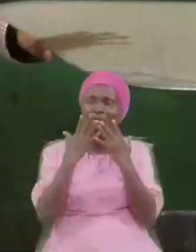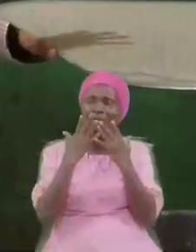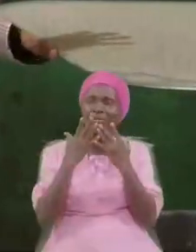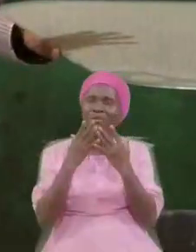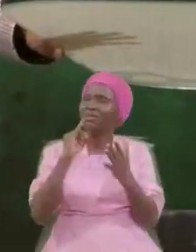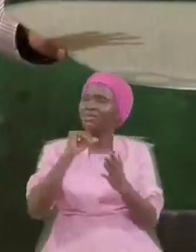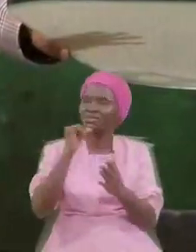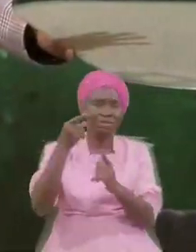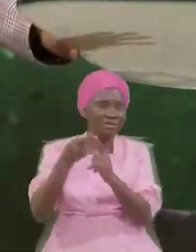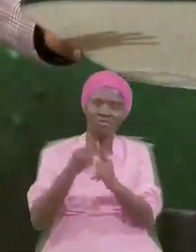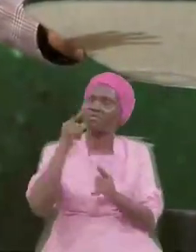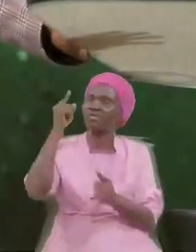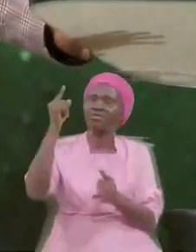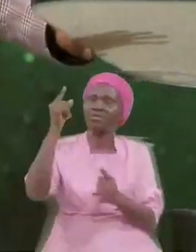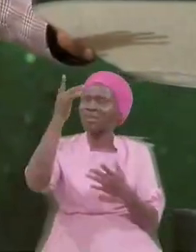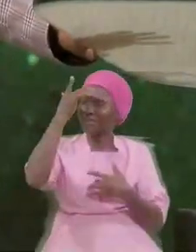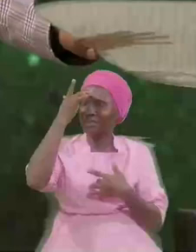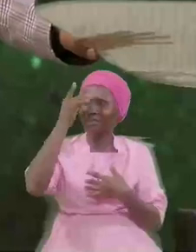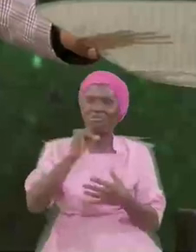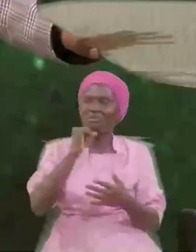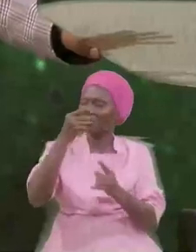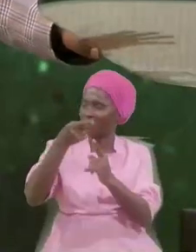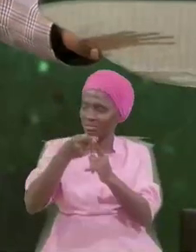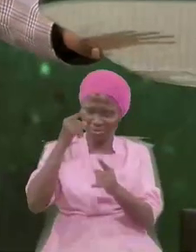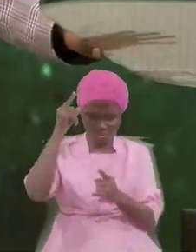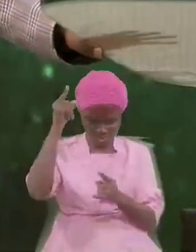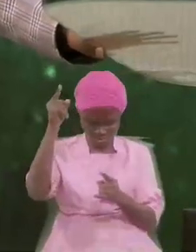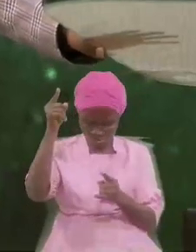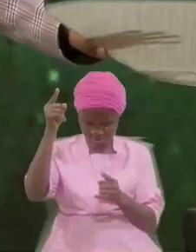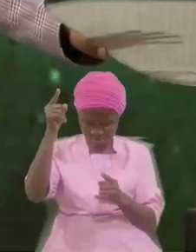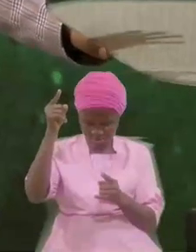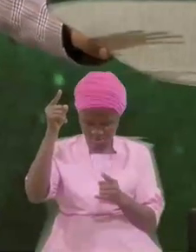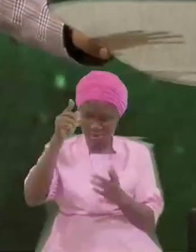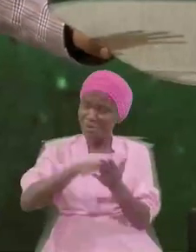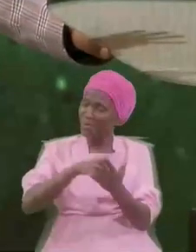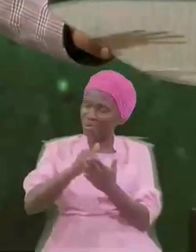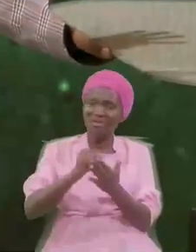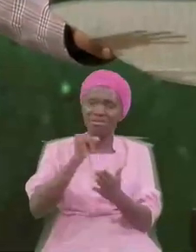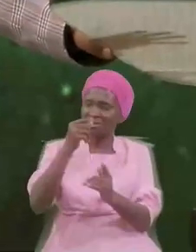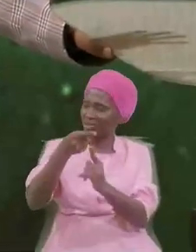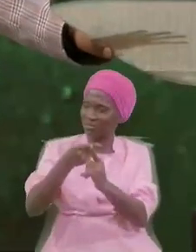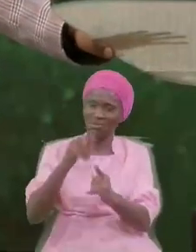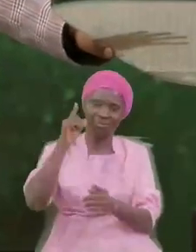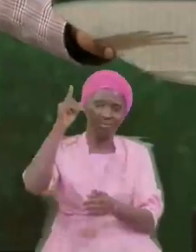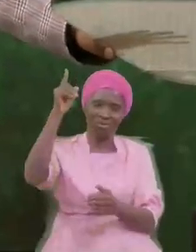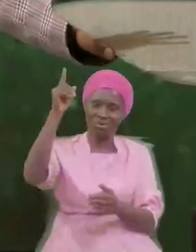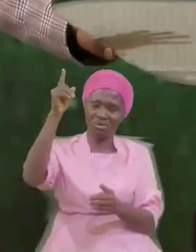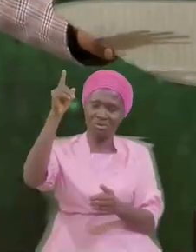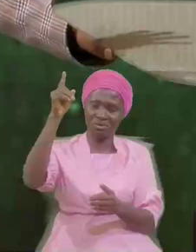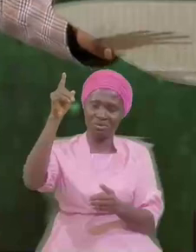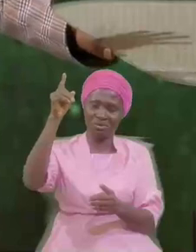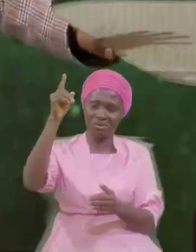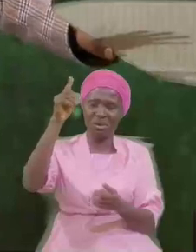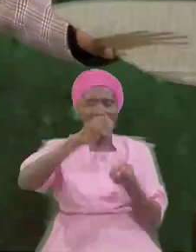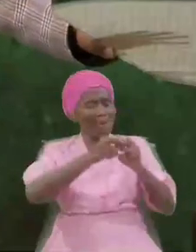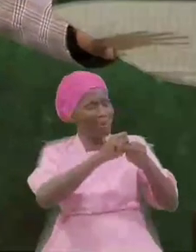la tristesse n'est pas de vous. La maladie n'est pas de vous. La faiblesse n'est pas de vous.